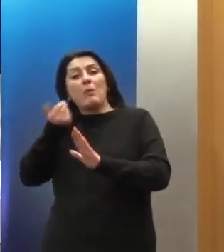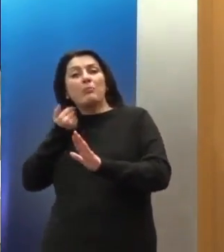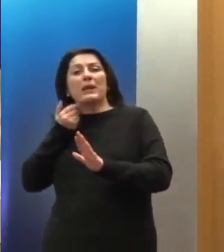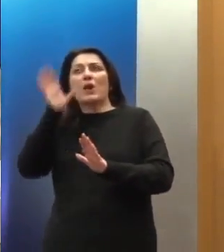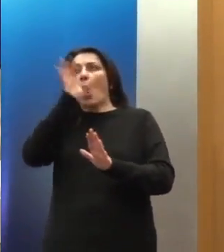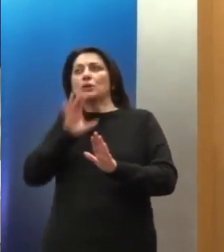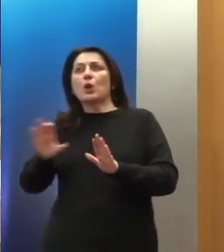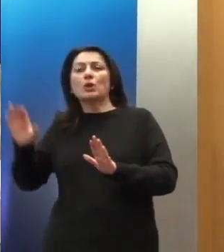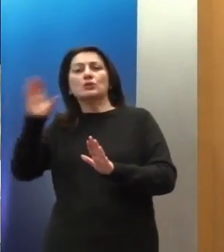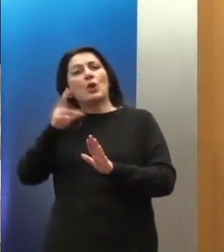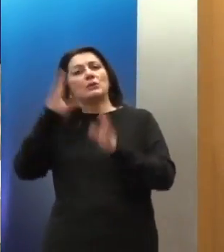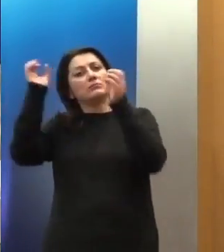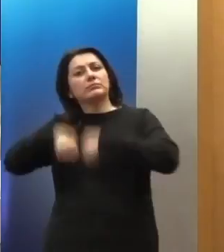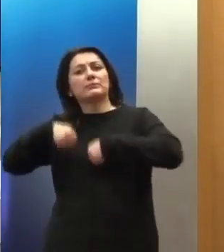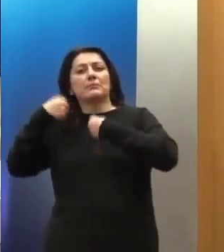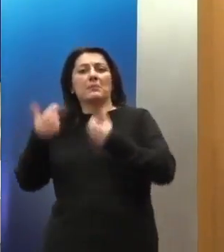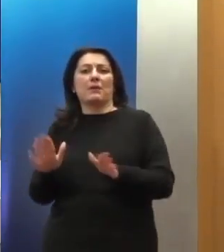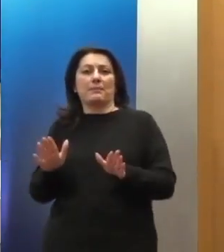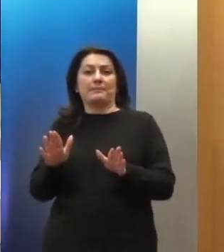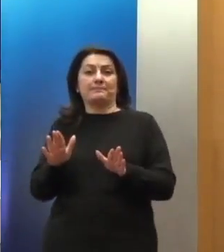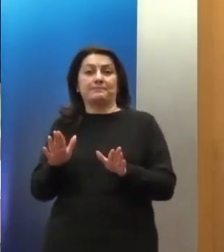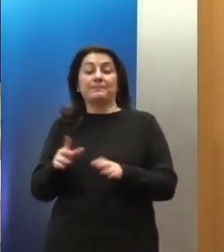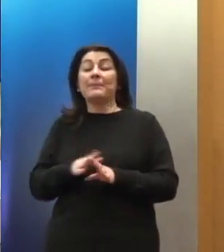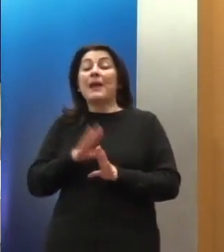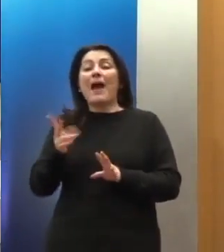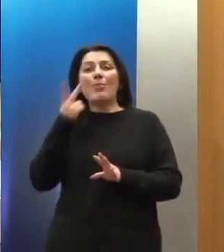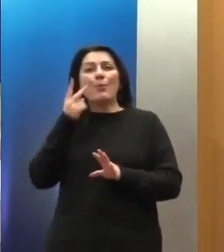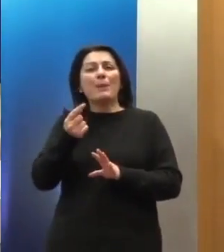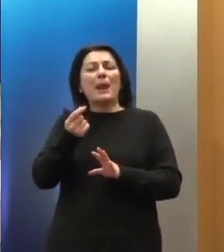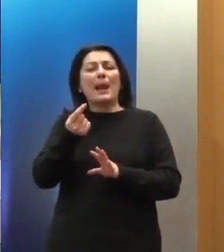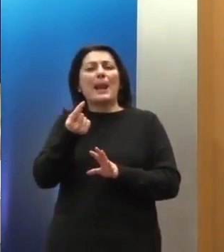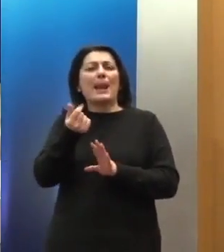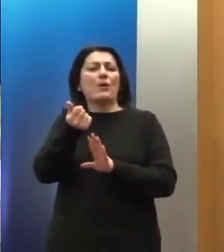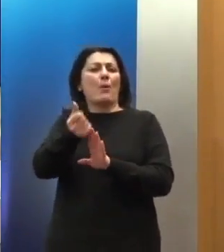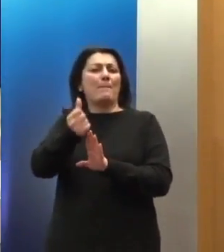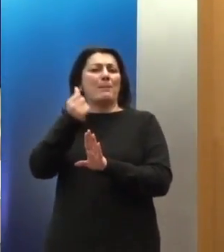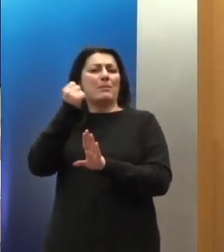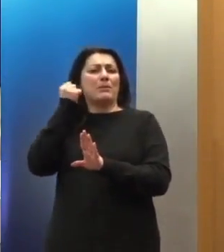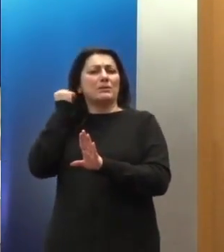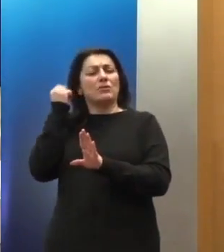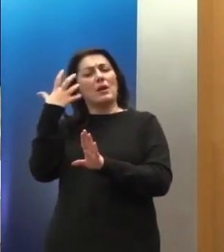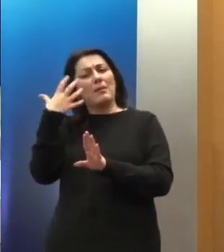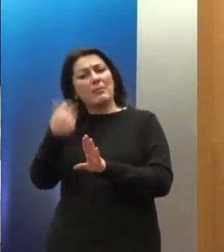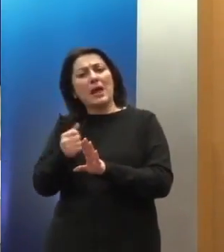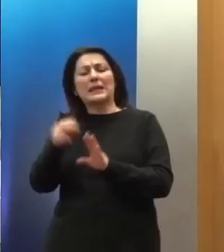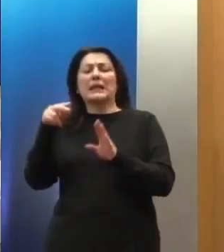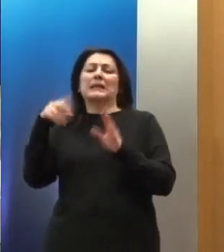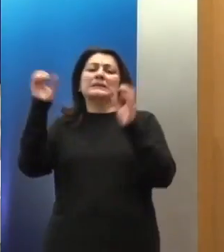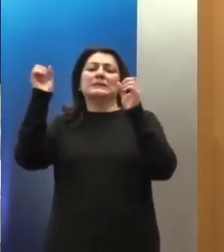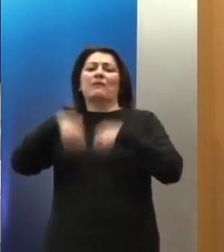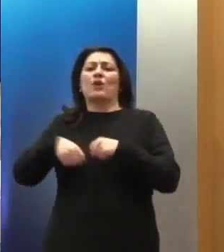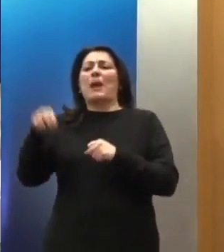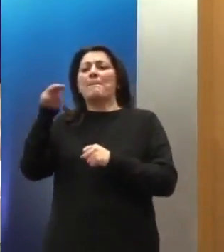Αν πάμε ένα βήμα πίσω, υπάρχει η συμφωνία του Μάστριχτ, η οποία